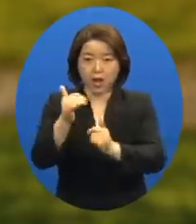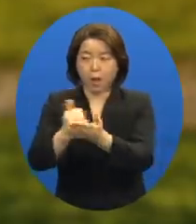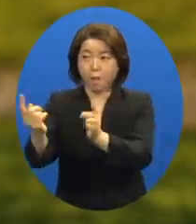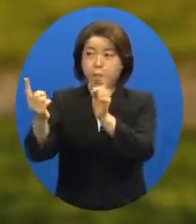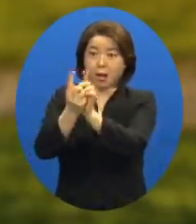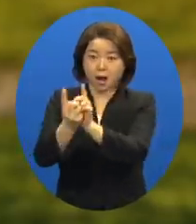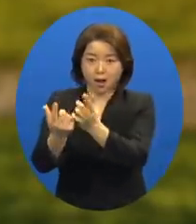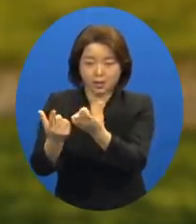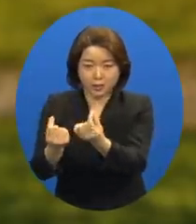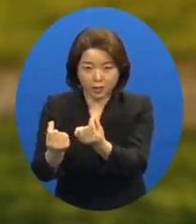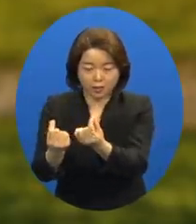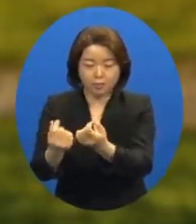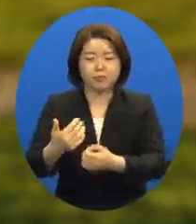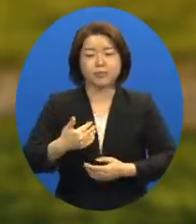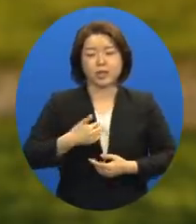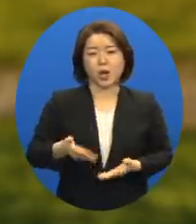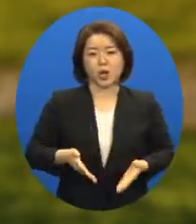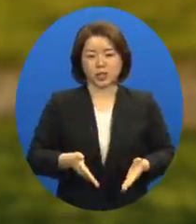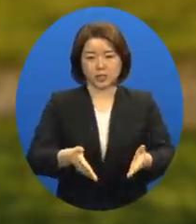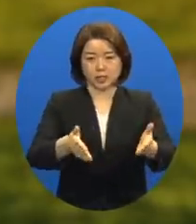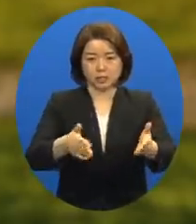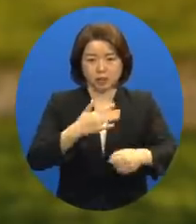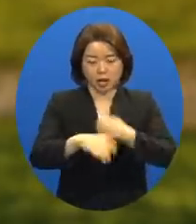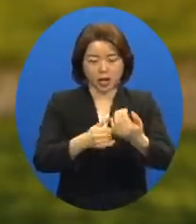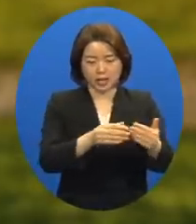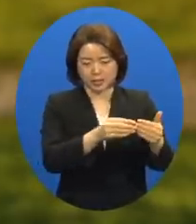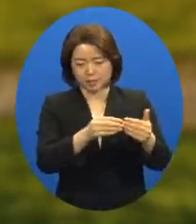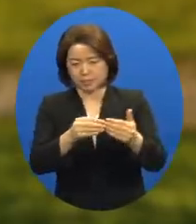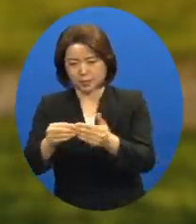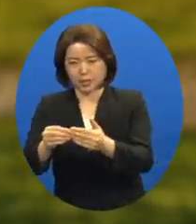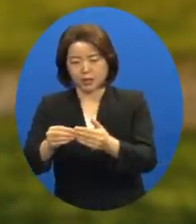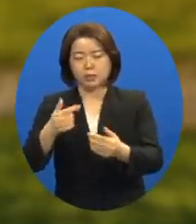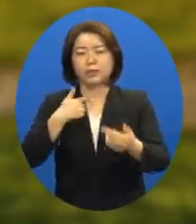것처럼 저는 길에서 하나님의 이끌림을 경험했습니다.